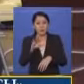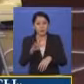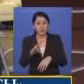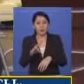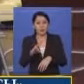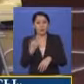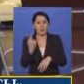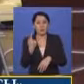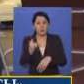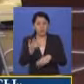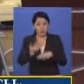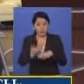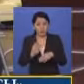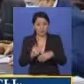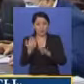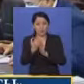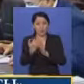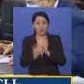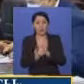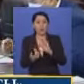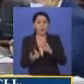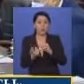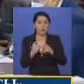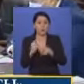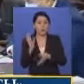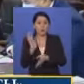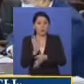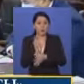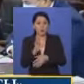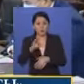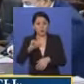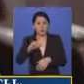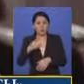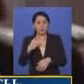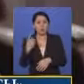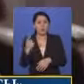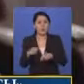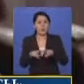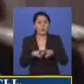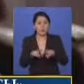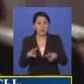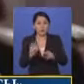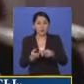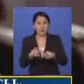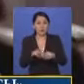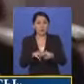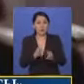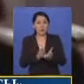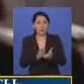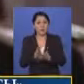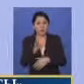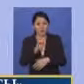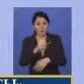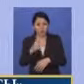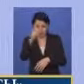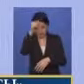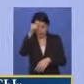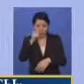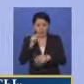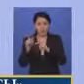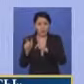Асқар Мамин жеңілдетілген несие беру бағдарламасына түзетулер енгізуді тапсырды. Ұлттық экономика министрлігі бұл бағыттағы жұмыстарды бір ай